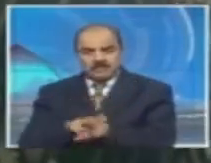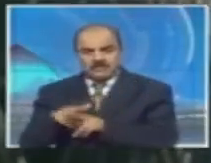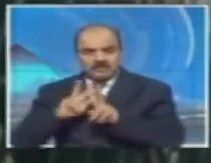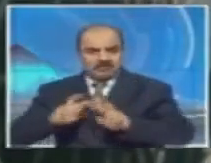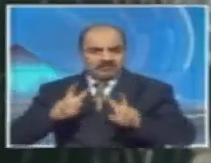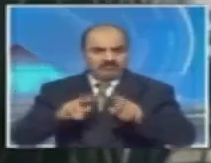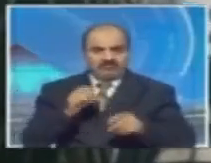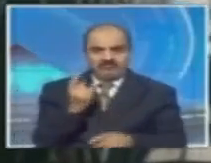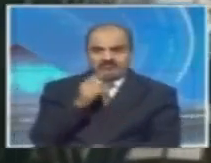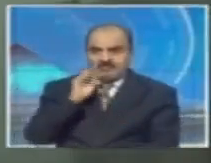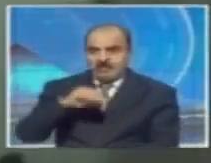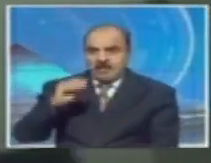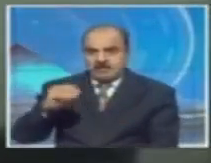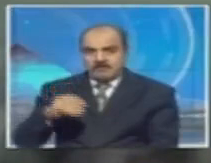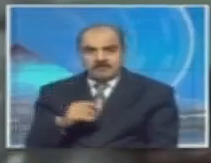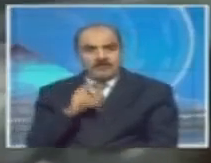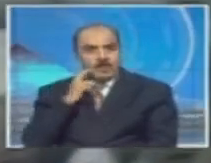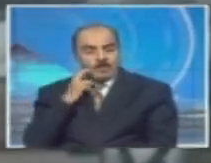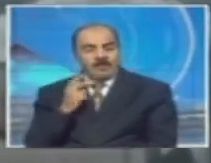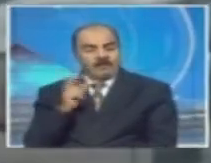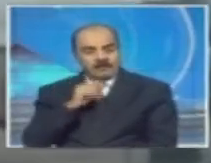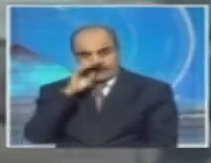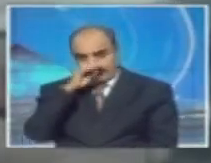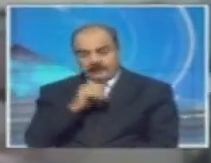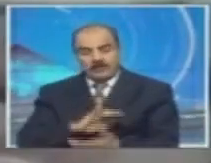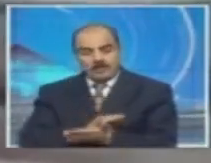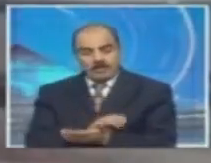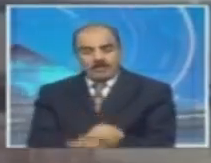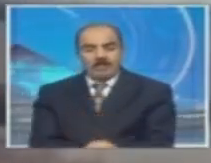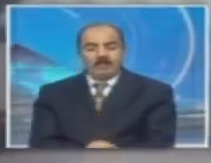شنتها الأجهزة الأمنية بالقليوبية والجيزة والغربية والمنوفية.